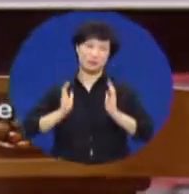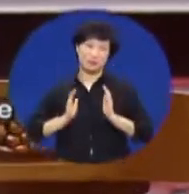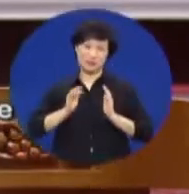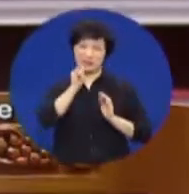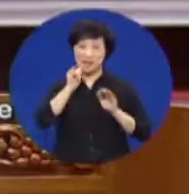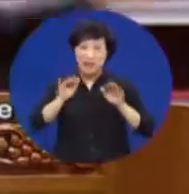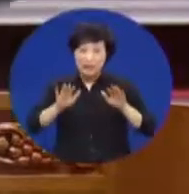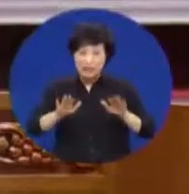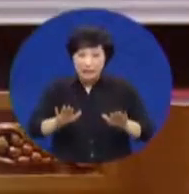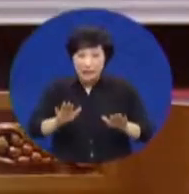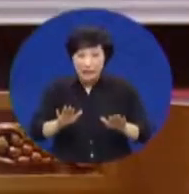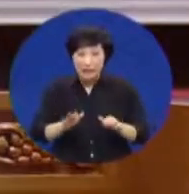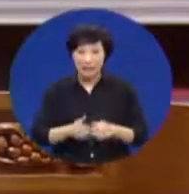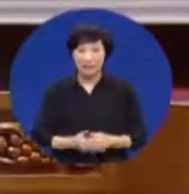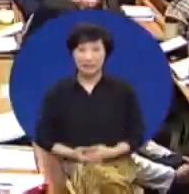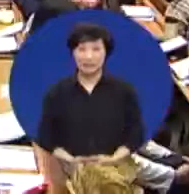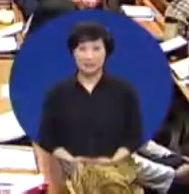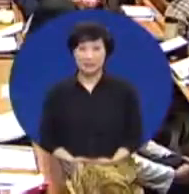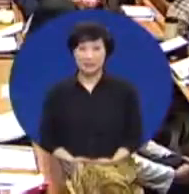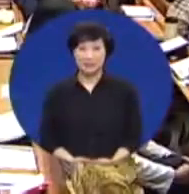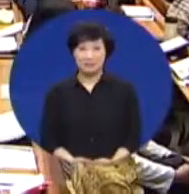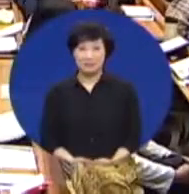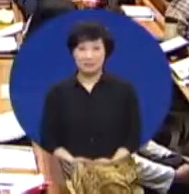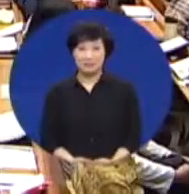함께 받아야 할 것이니라.